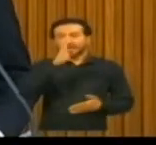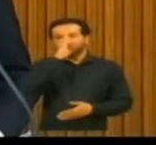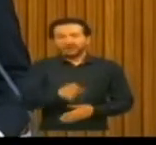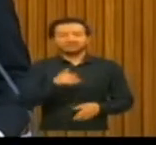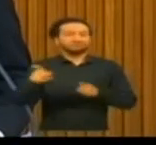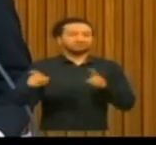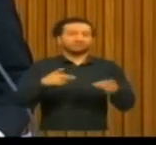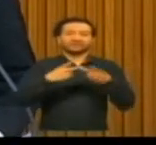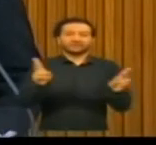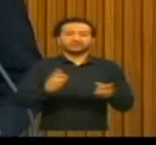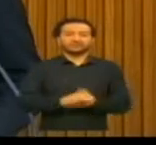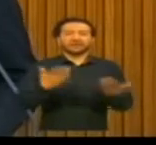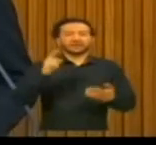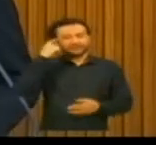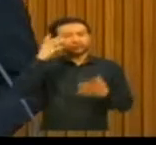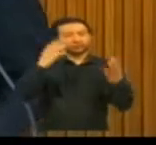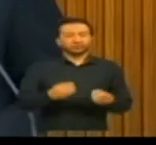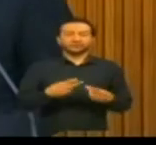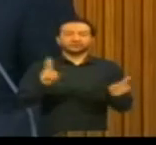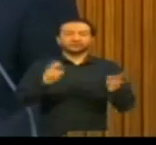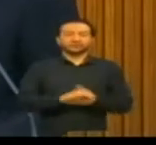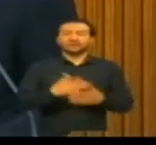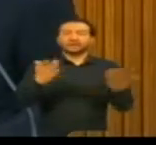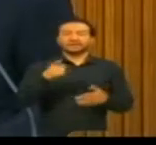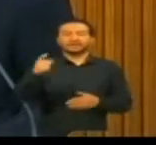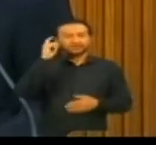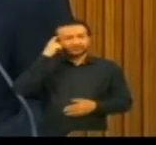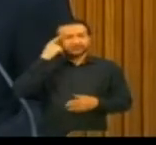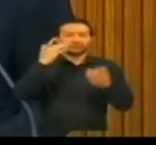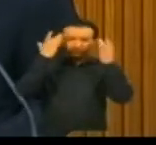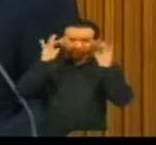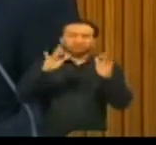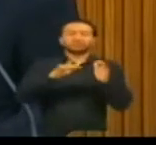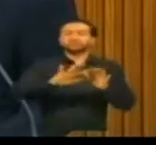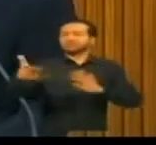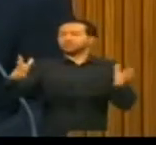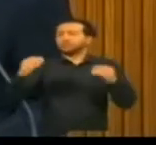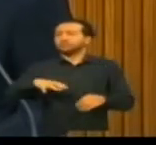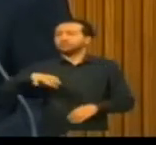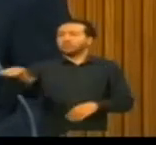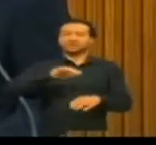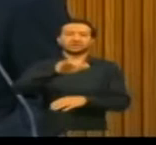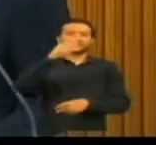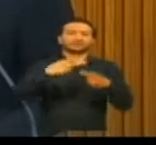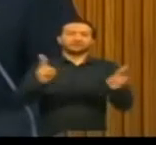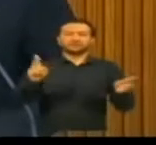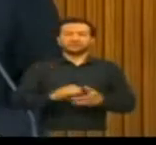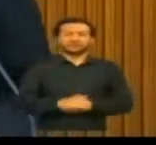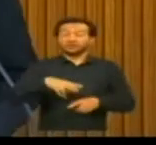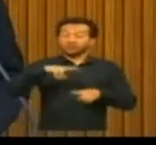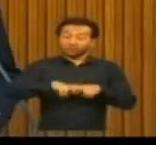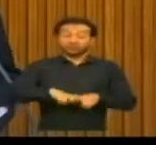olursa olsun, hangi görüşten olursa olsun, hangi kimlikten olursa olsun, hangi bölgede yaşıyorsa yaşasın,